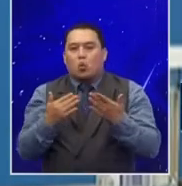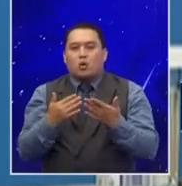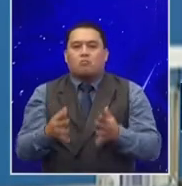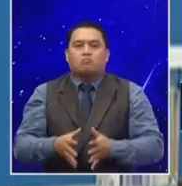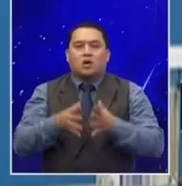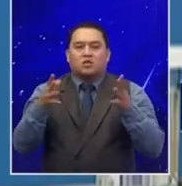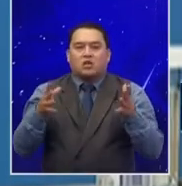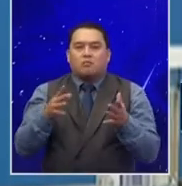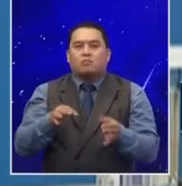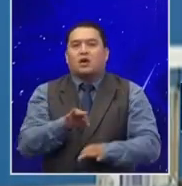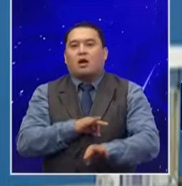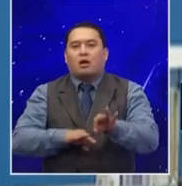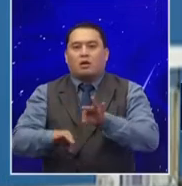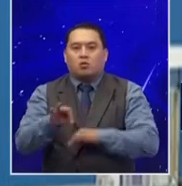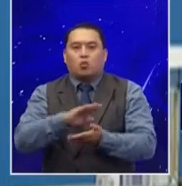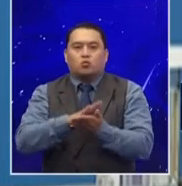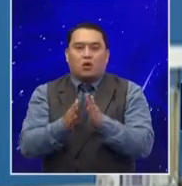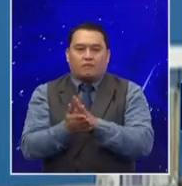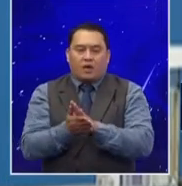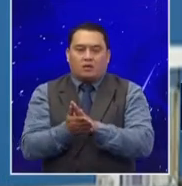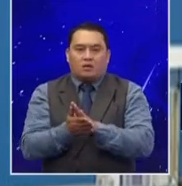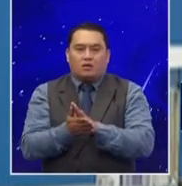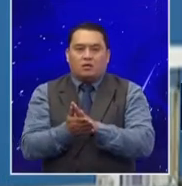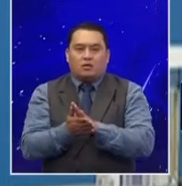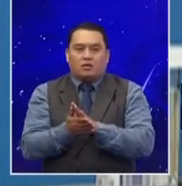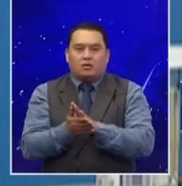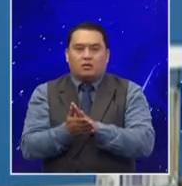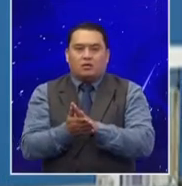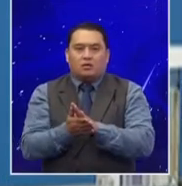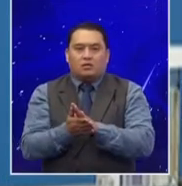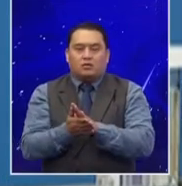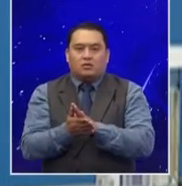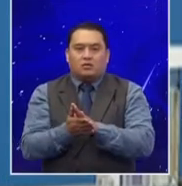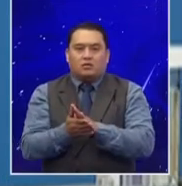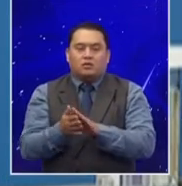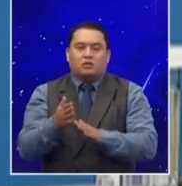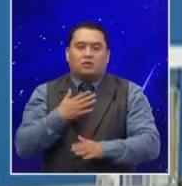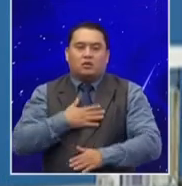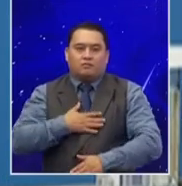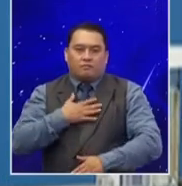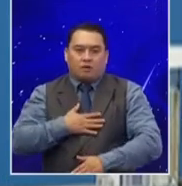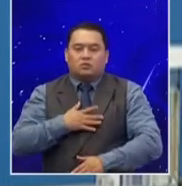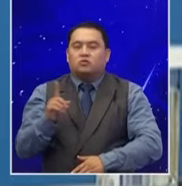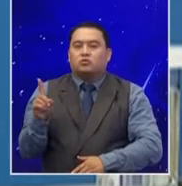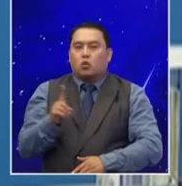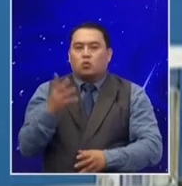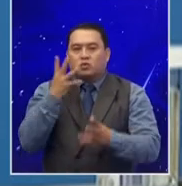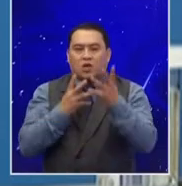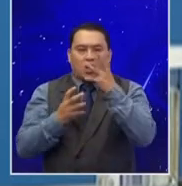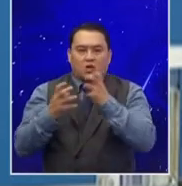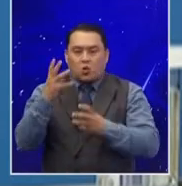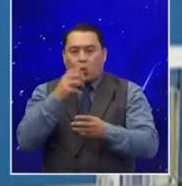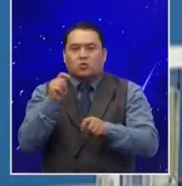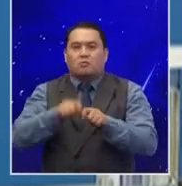и региональных проектов в этих условиях выглядят, надо сказать, туманными. Подвергаются серьезной